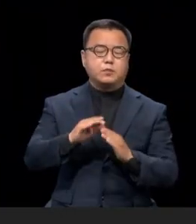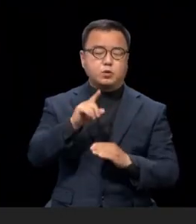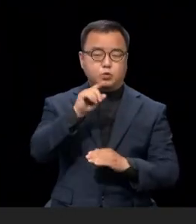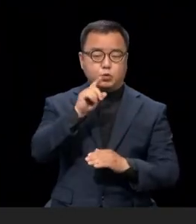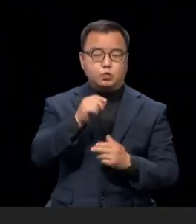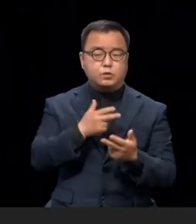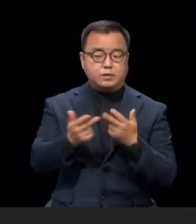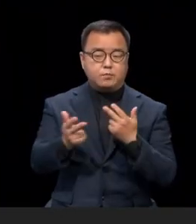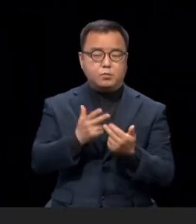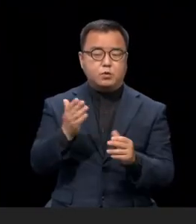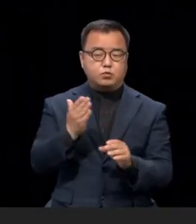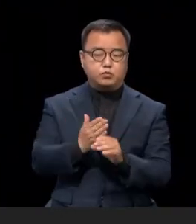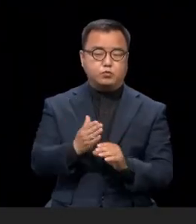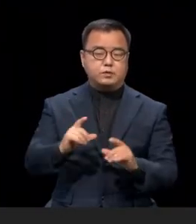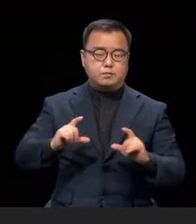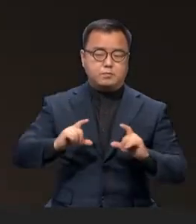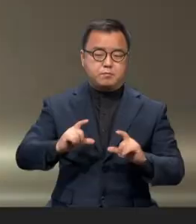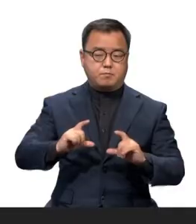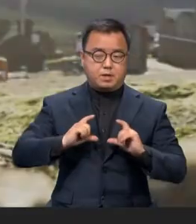수상하기도 했습니다.